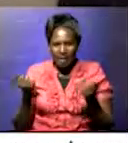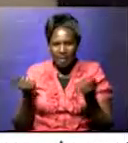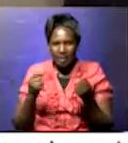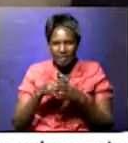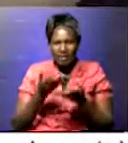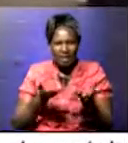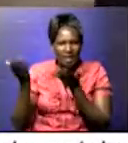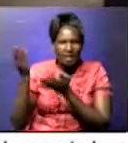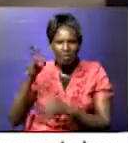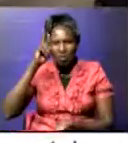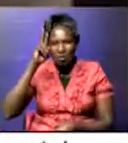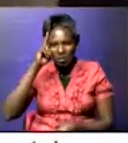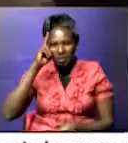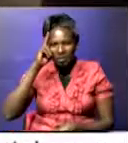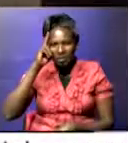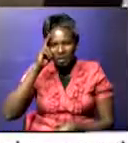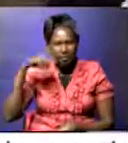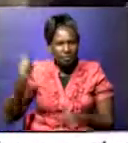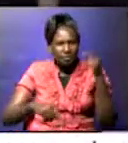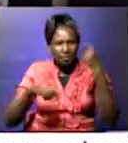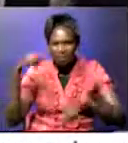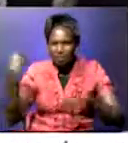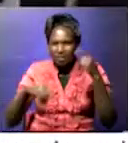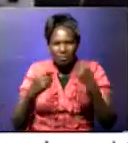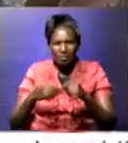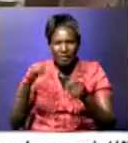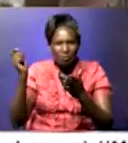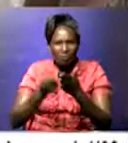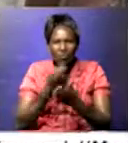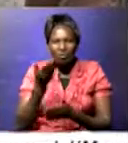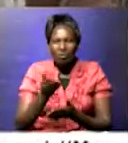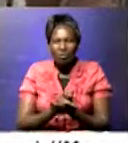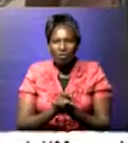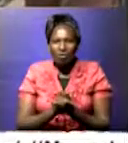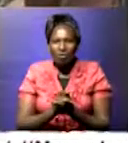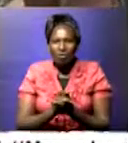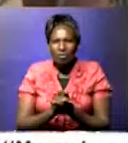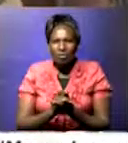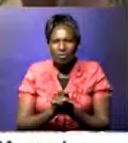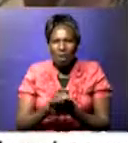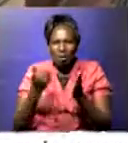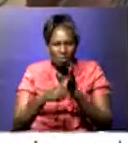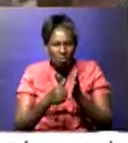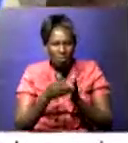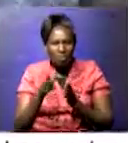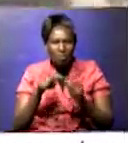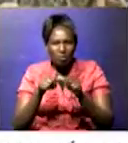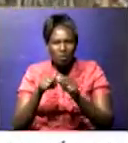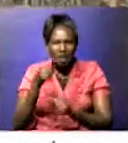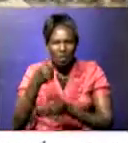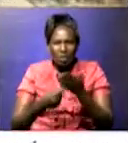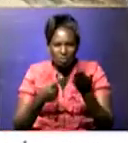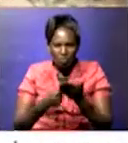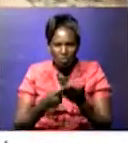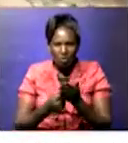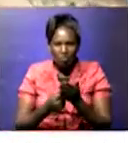wakawapeleka police station, na waliwachapa na wakaenda kuwafungia police station. Malumbano haya yakitokana na kile Wavinya anachodai